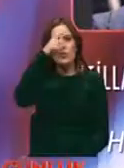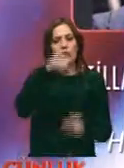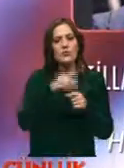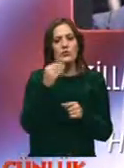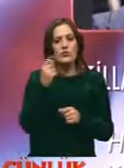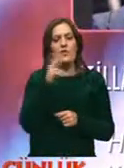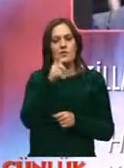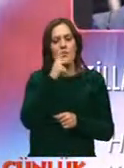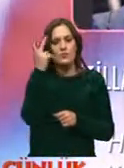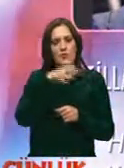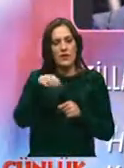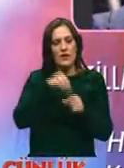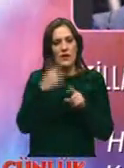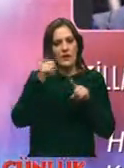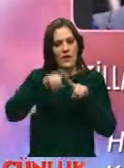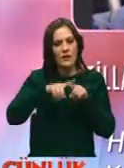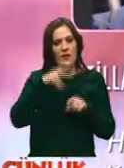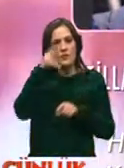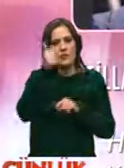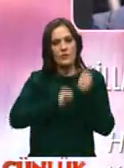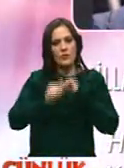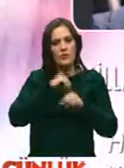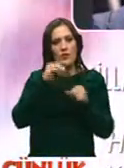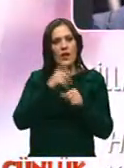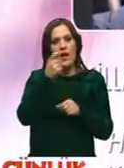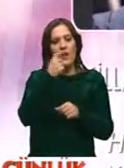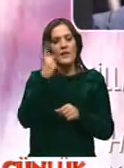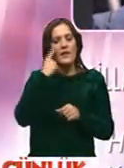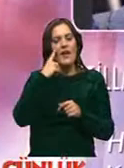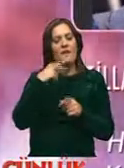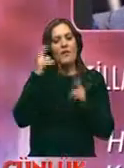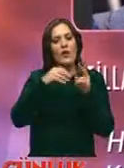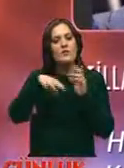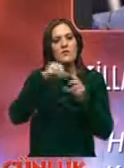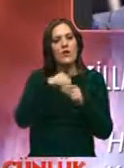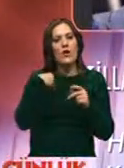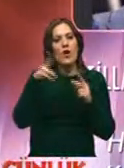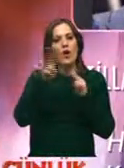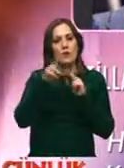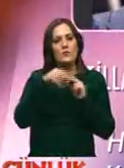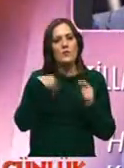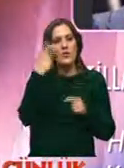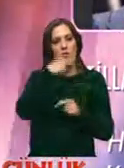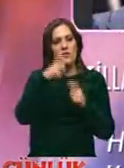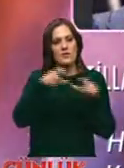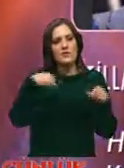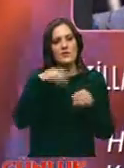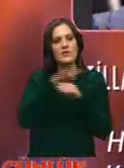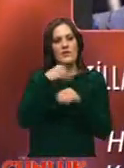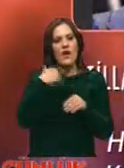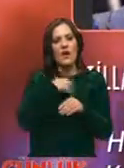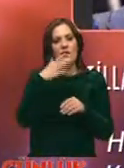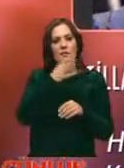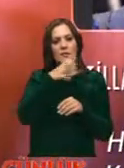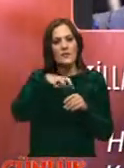Ülkemizde çok sesli müzik alanındaki katkılarıyla Hacettepe Üniversitesi Ankara Devlet Konservatuarı Kompozisyon ve Orkestra Şefliği ana sanat